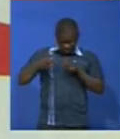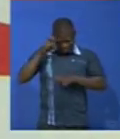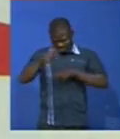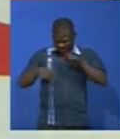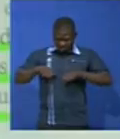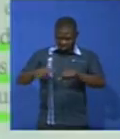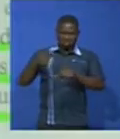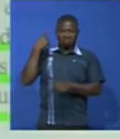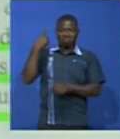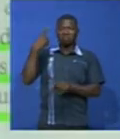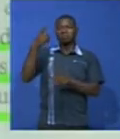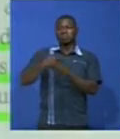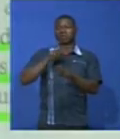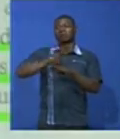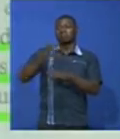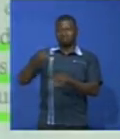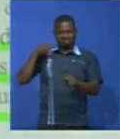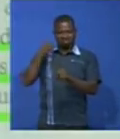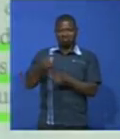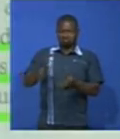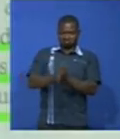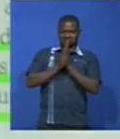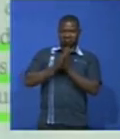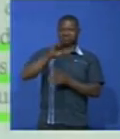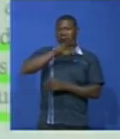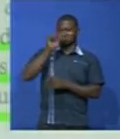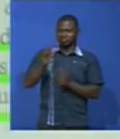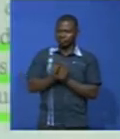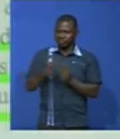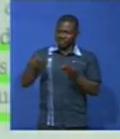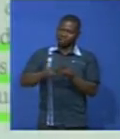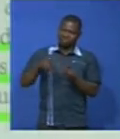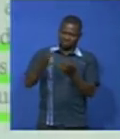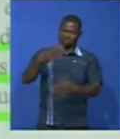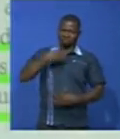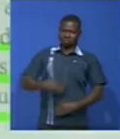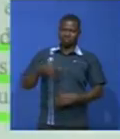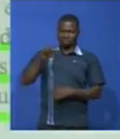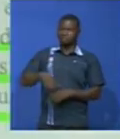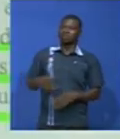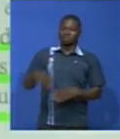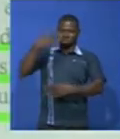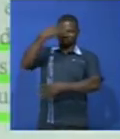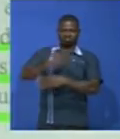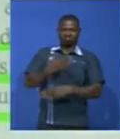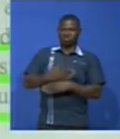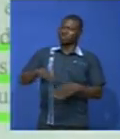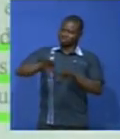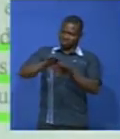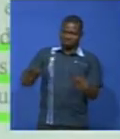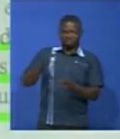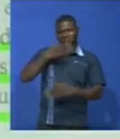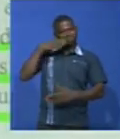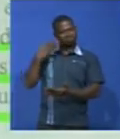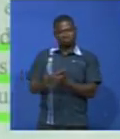attaques? Se demande bien ce canard. Quoi qu'il en soit, il souhaite que ces barrières soient levées pour le bonheur des usagers de la route et